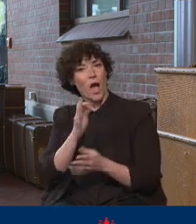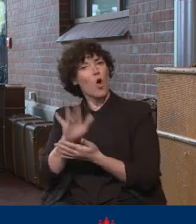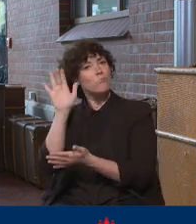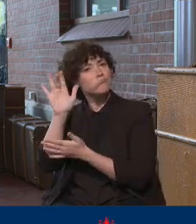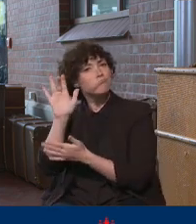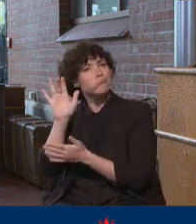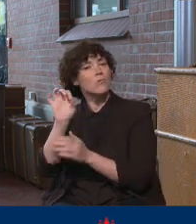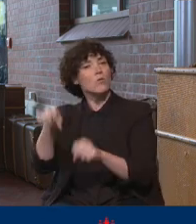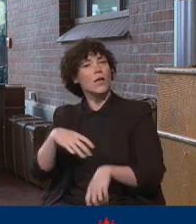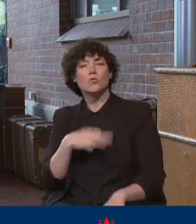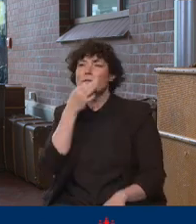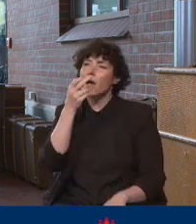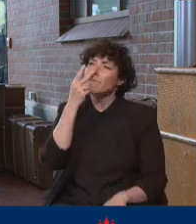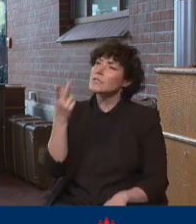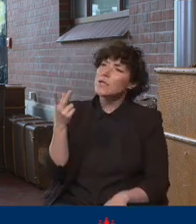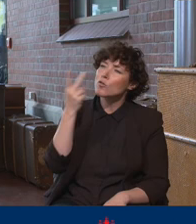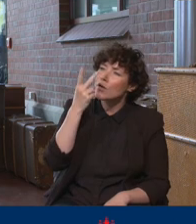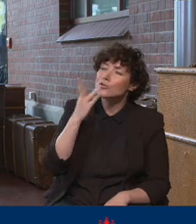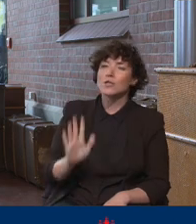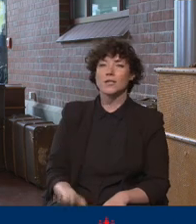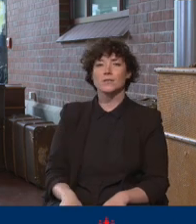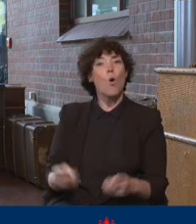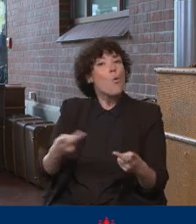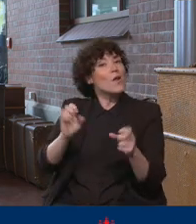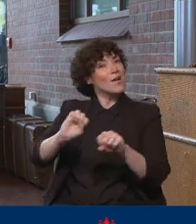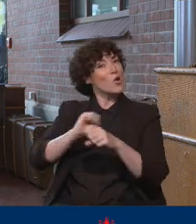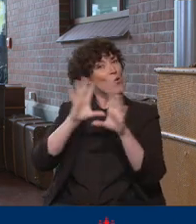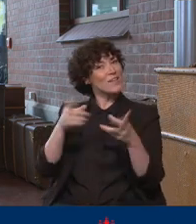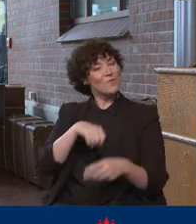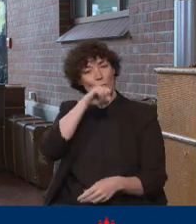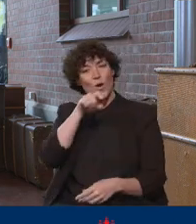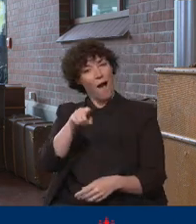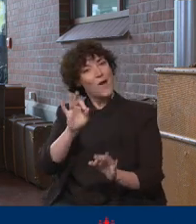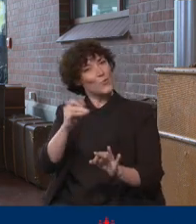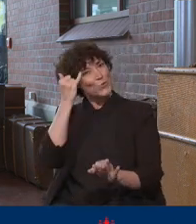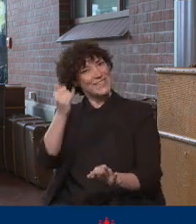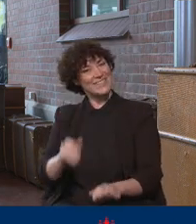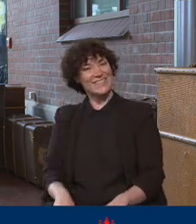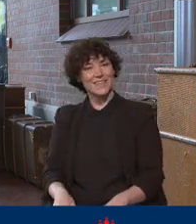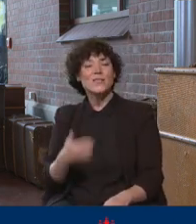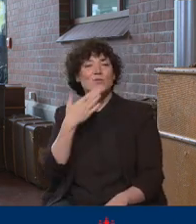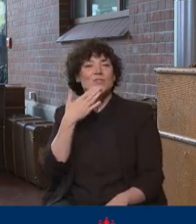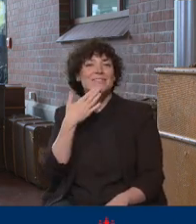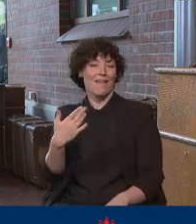oder zu hinterfragen oder auch ziemlich gut schon zu finden also vielen dank dass sie alle da sind